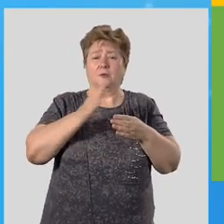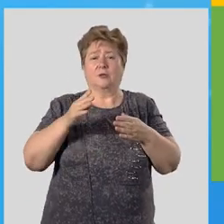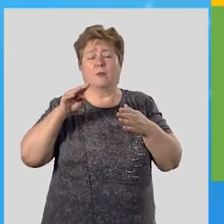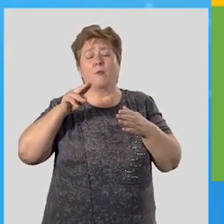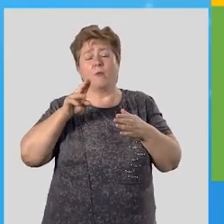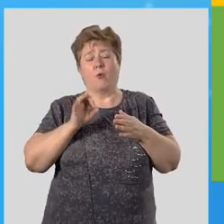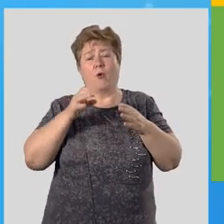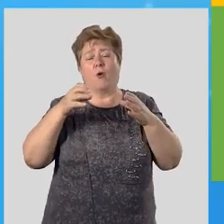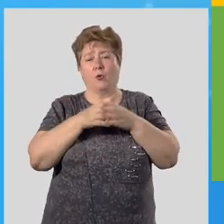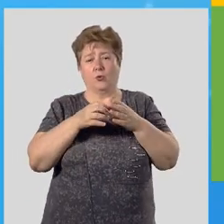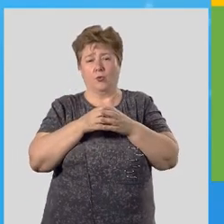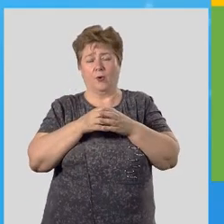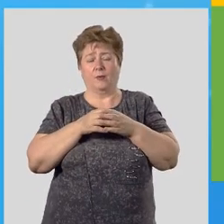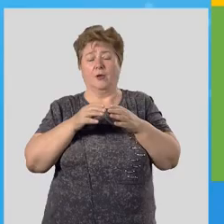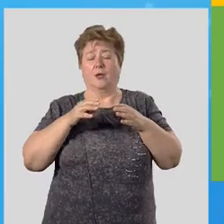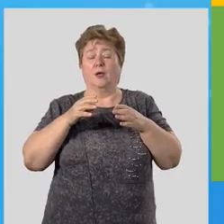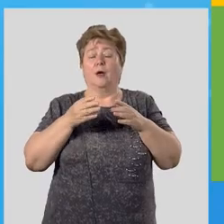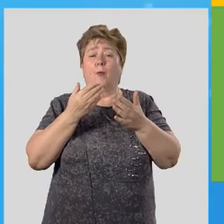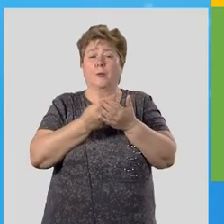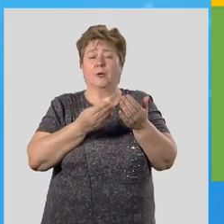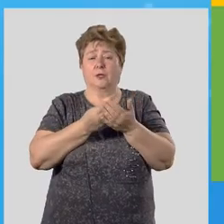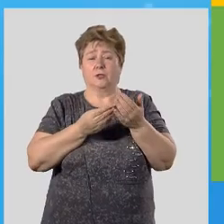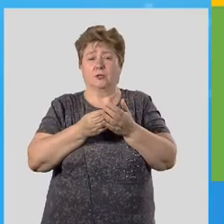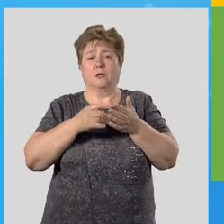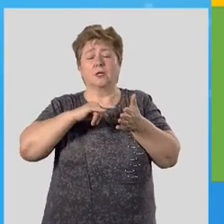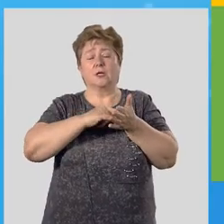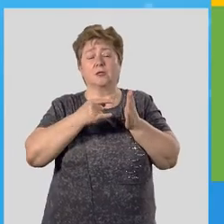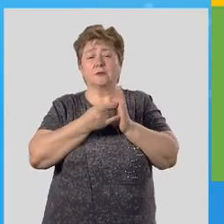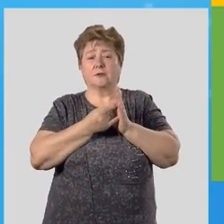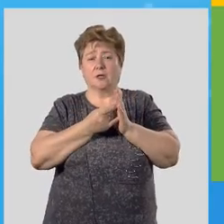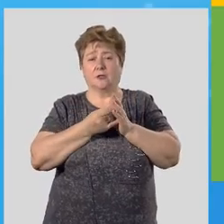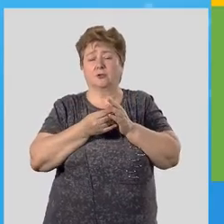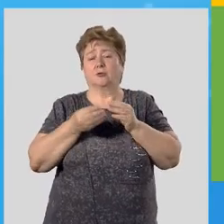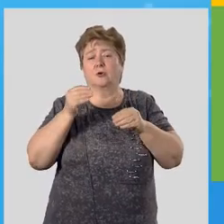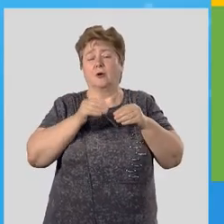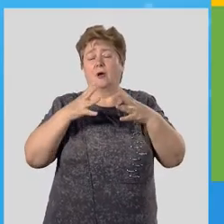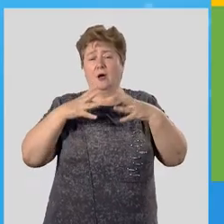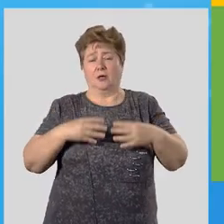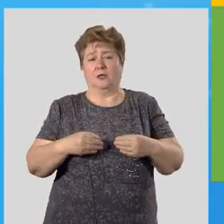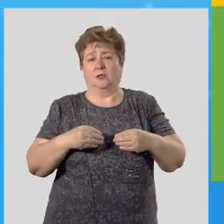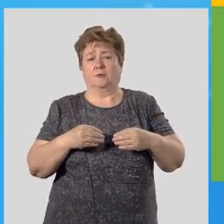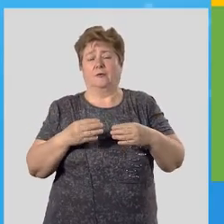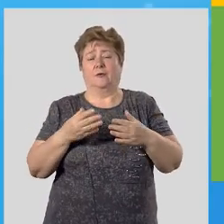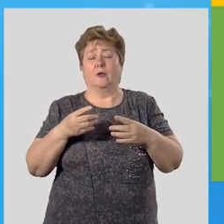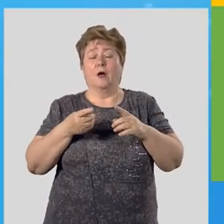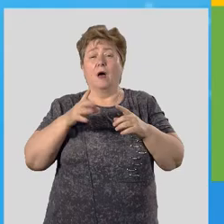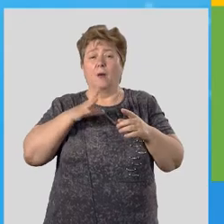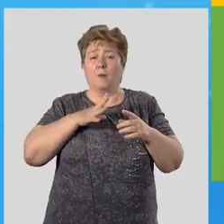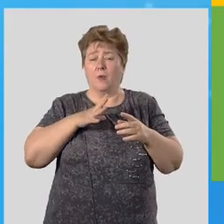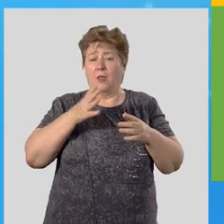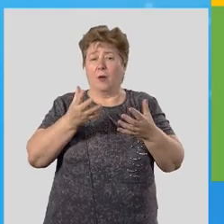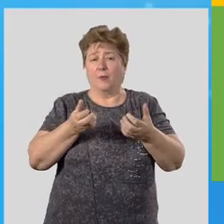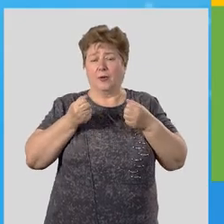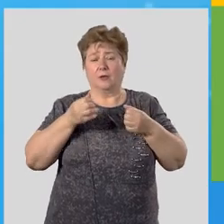по группам, то есть предложил классификацию организмов. Она была